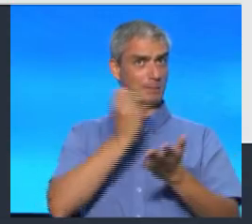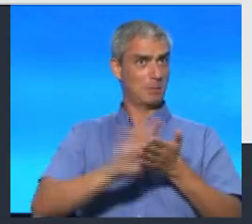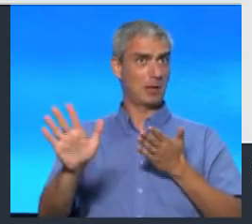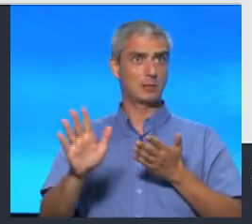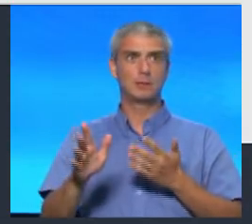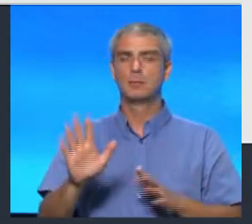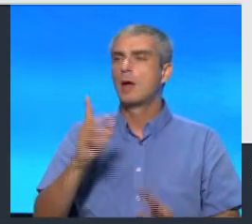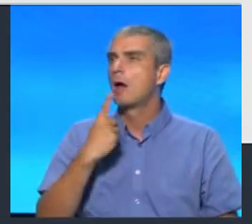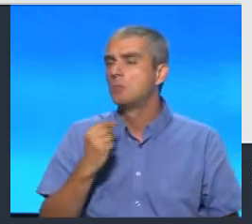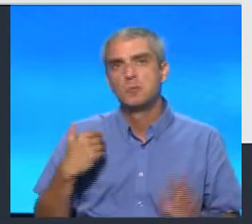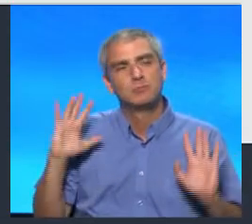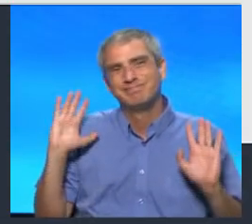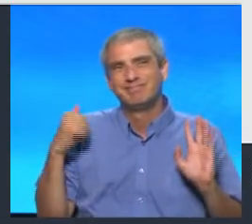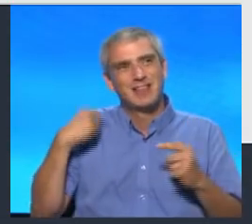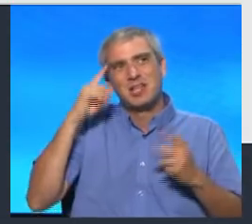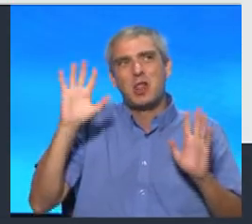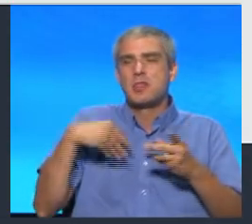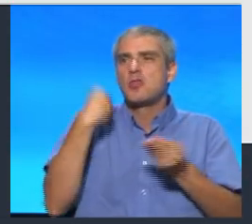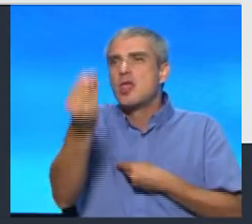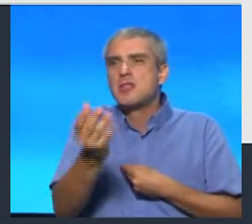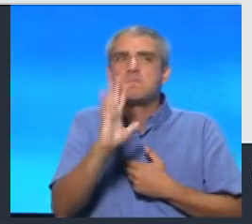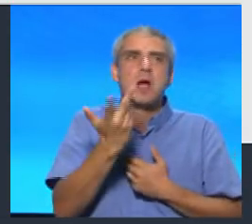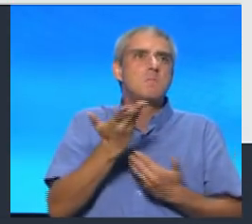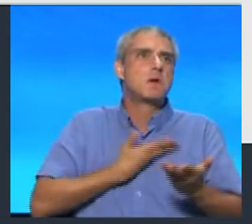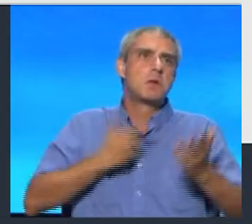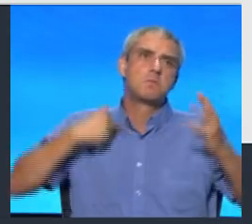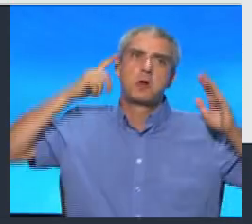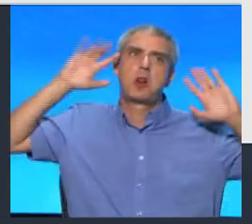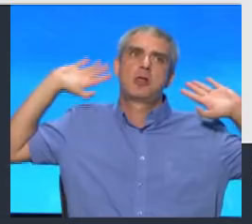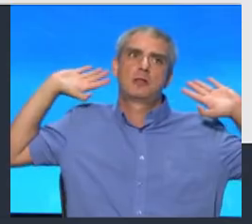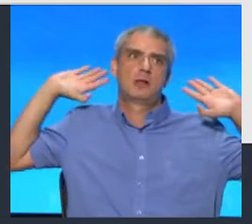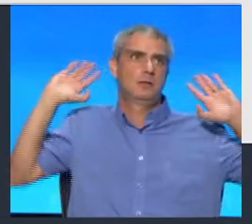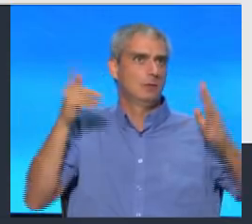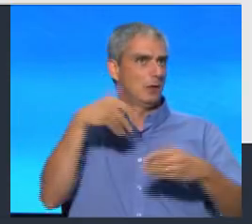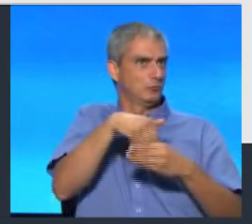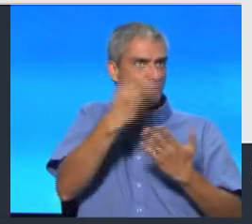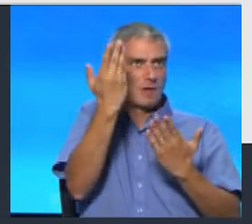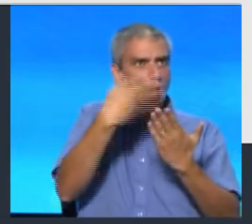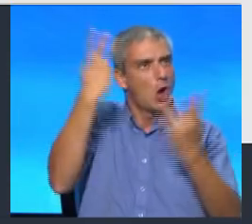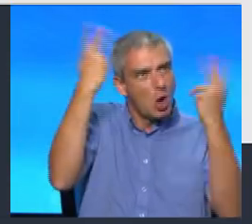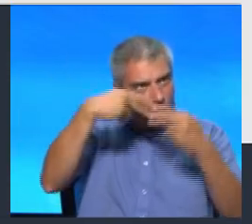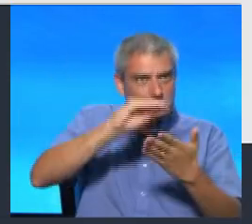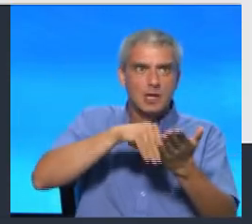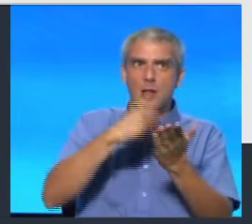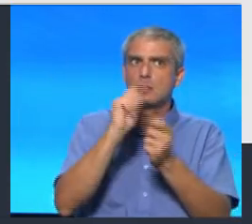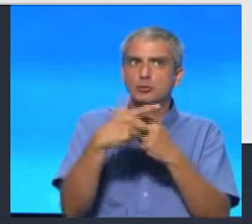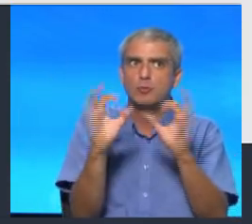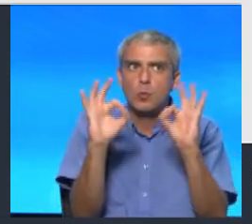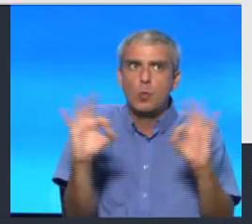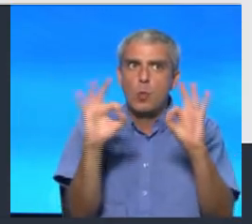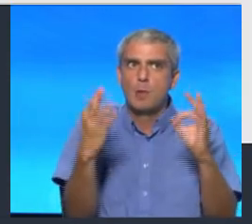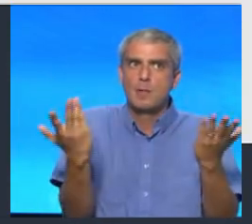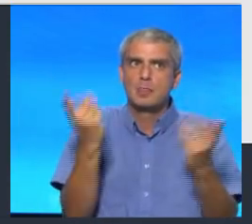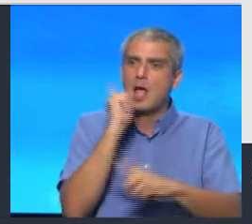תראי, אני לא יודע מי נותן, מה נותן, מי מקבל, מה מקבל. כרגע אין חוזה, אין הסכם, אין תשלום, אין תשלום. אין הזמנות